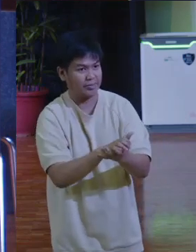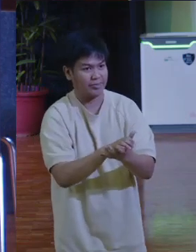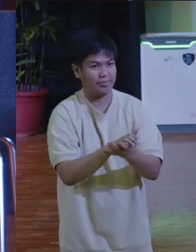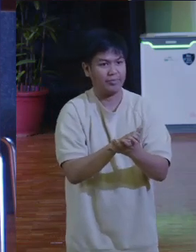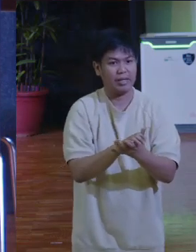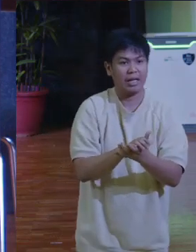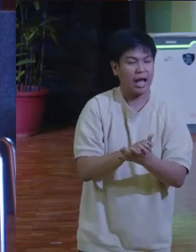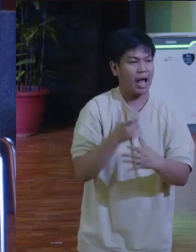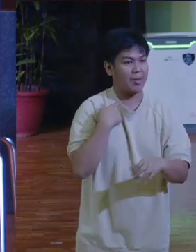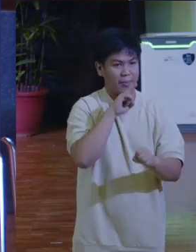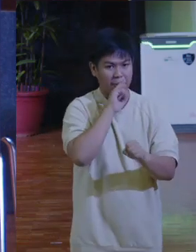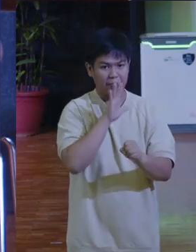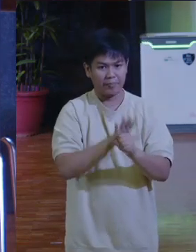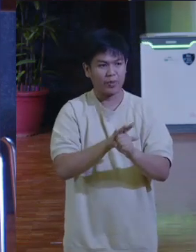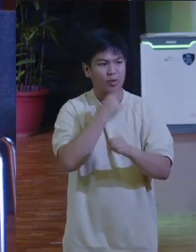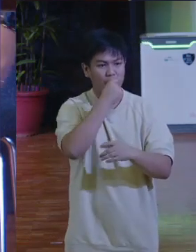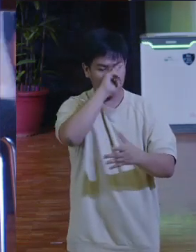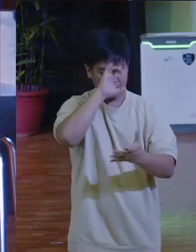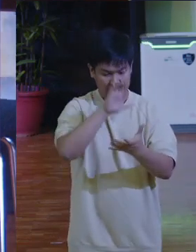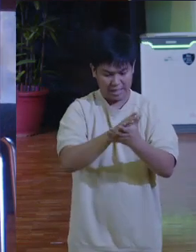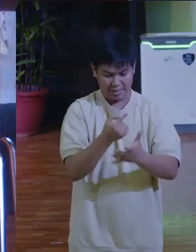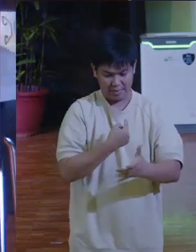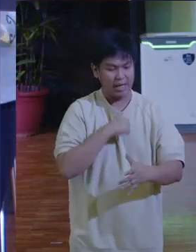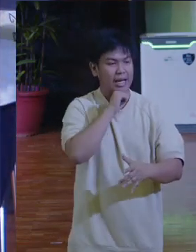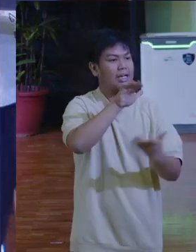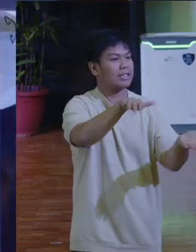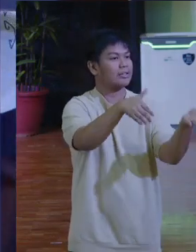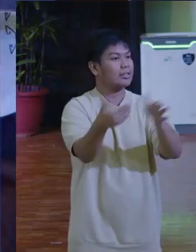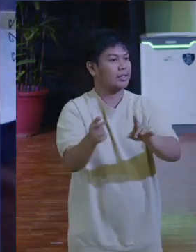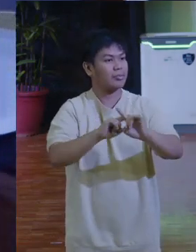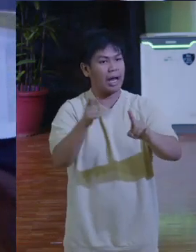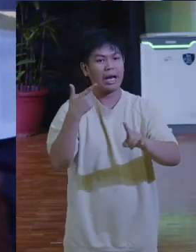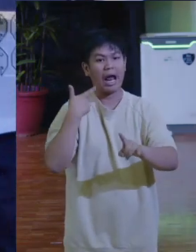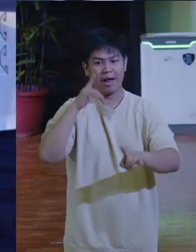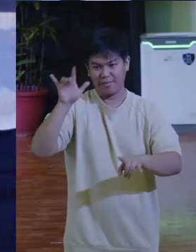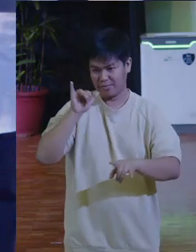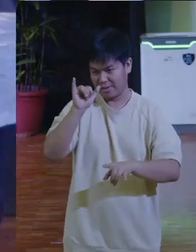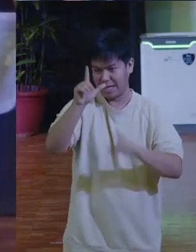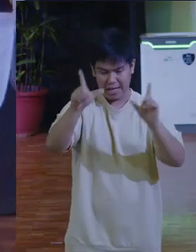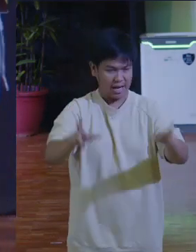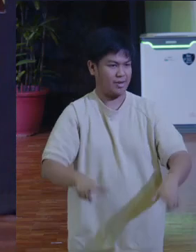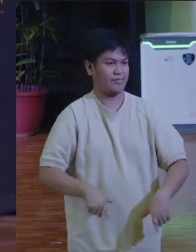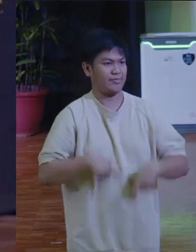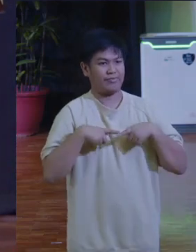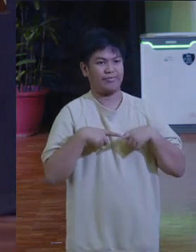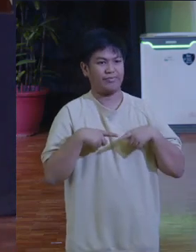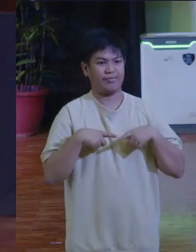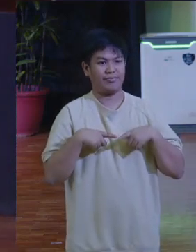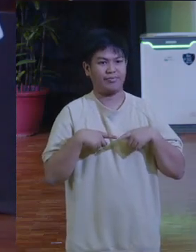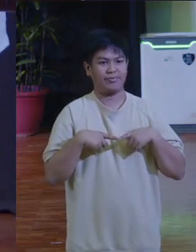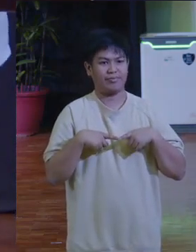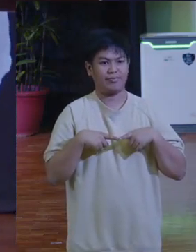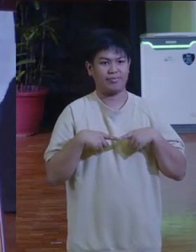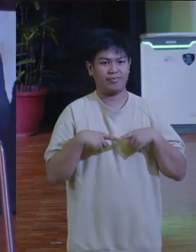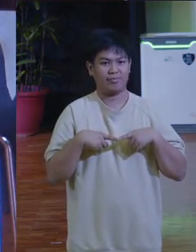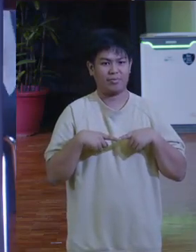siya ng pangako. To whoever believes in Him shall not perish but have eternal life.